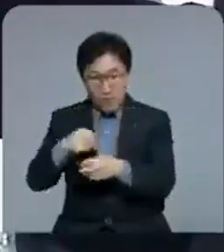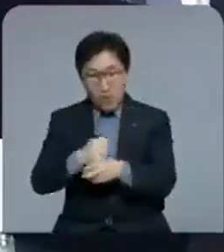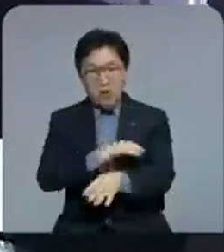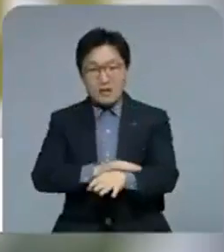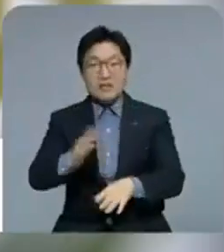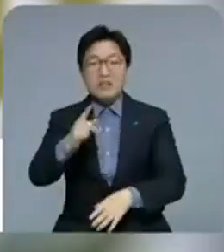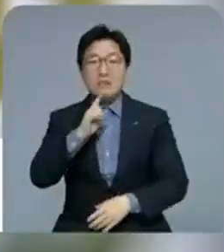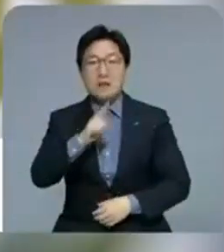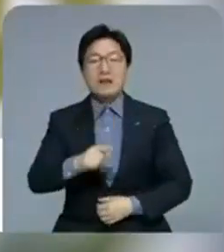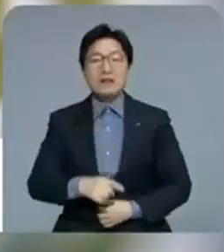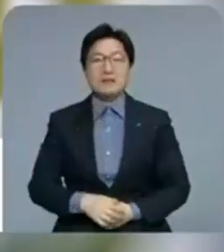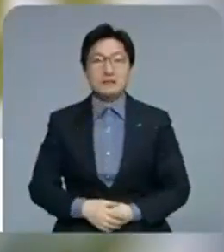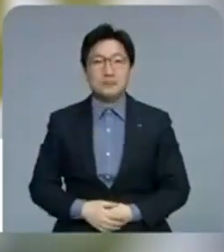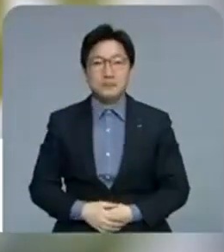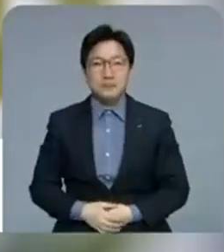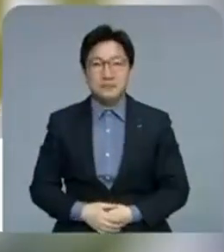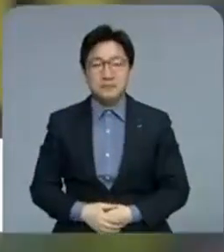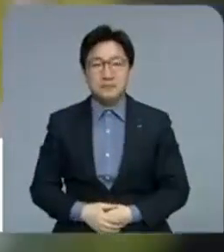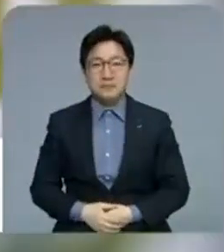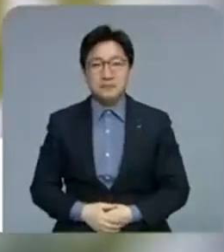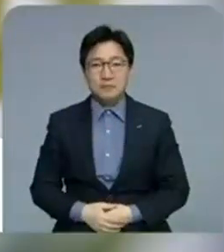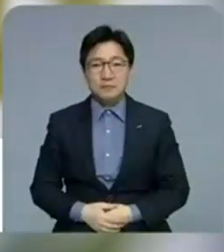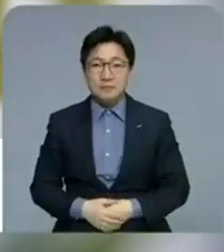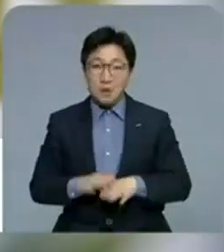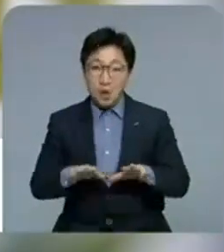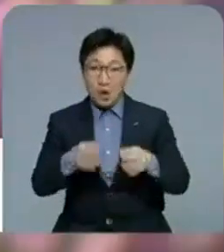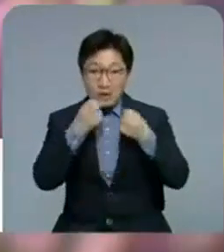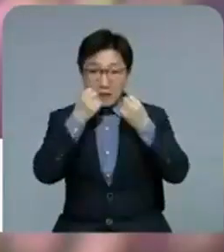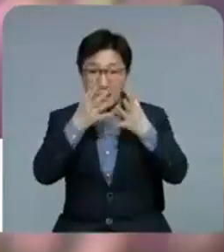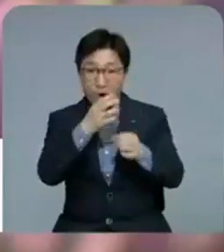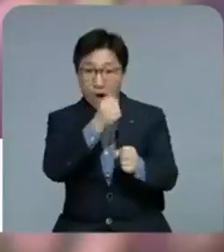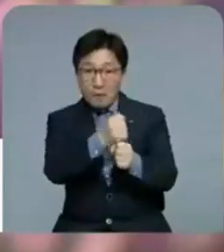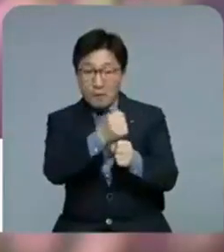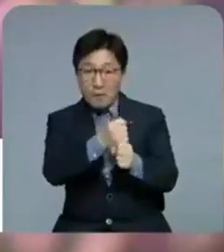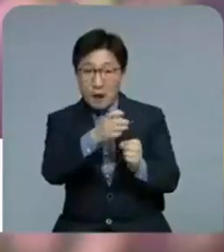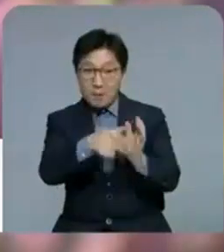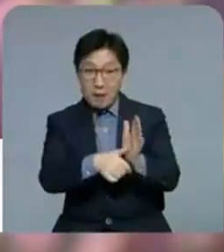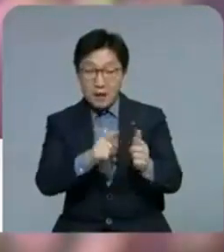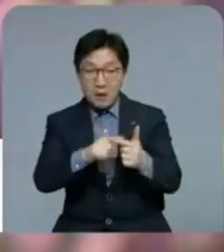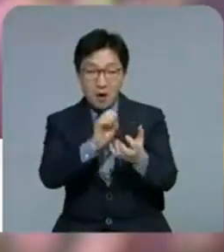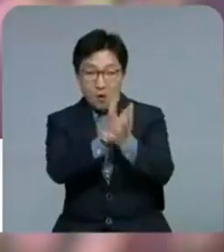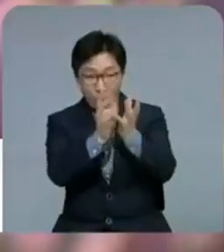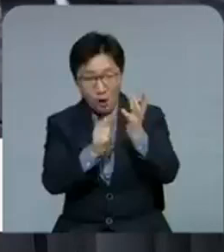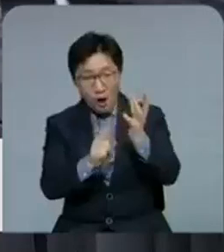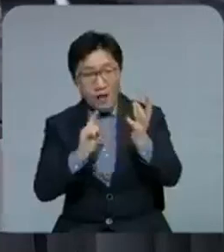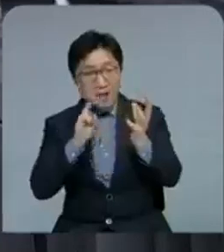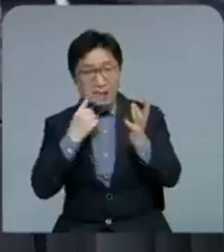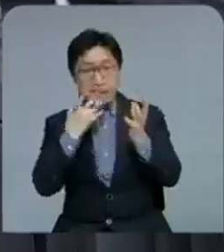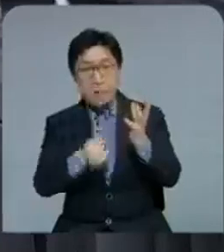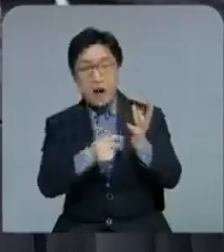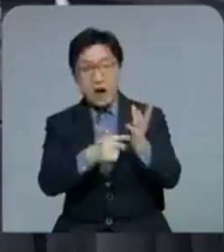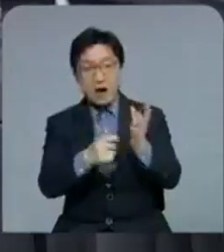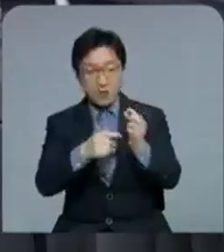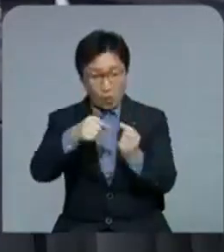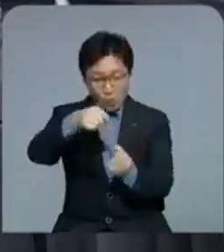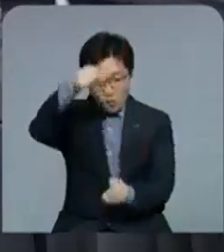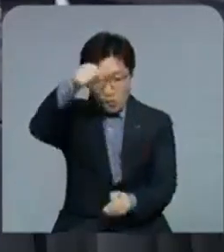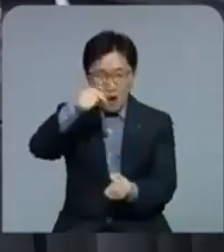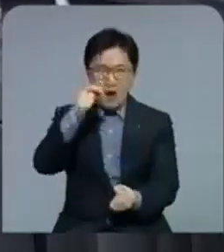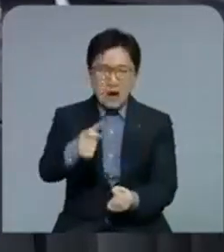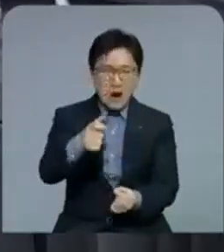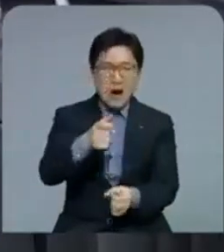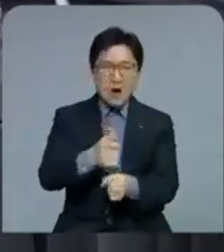높을 것으로 보고 있습니다. 신비드움의 경우 생육이 강하고 꽃수가 많아 풍성한 데다 꽃대가 길고